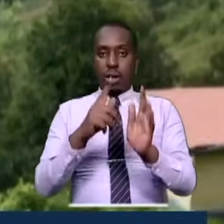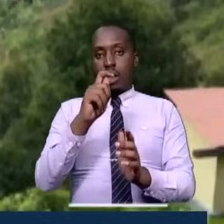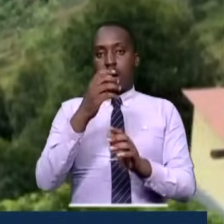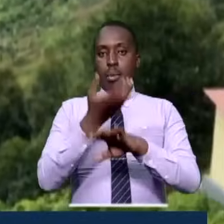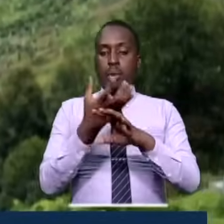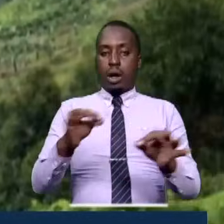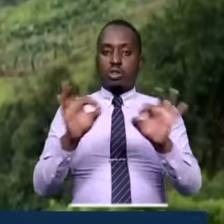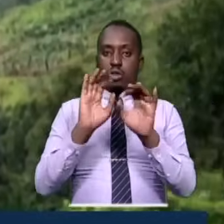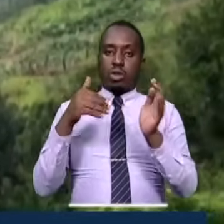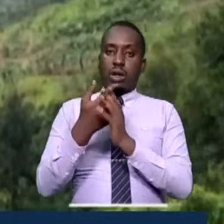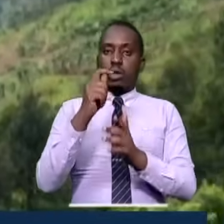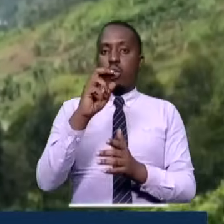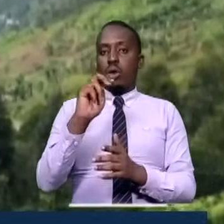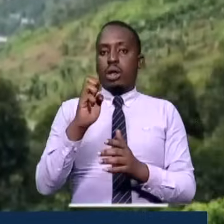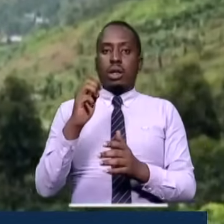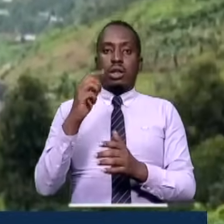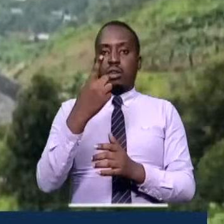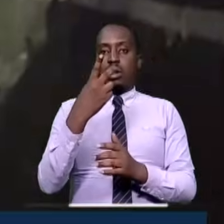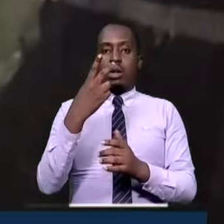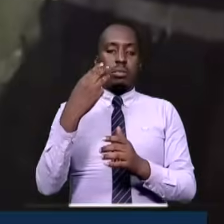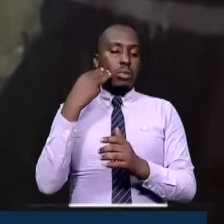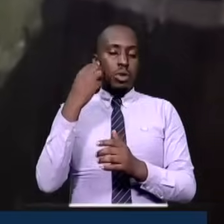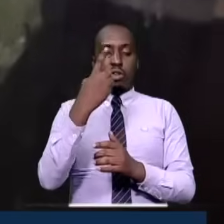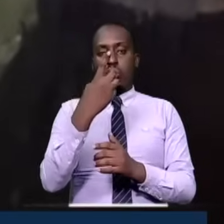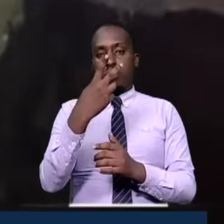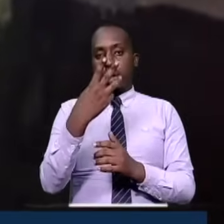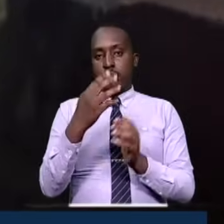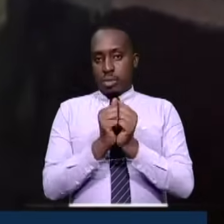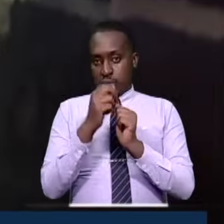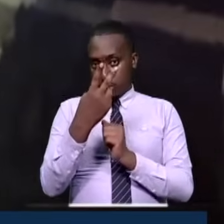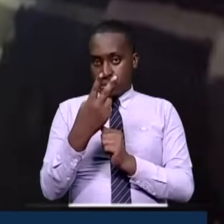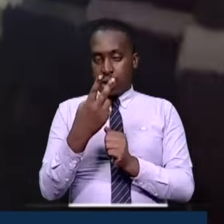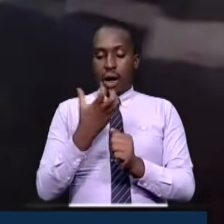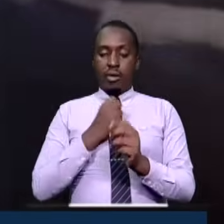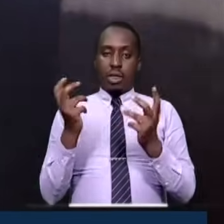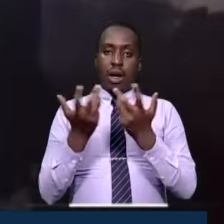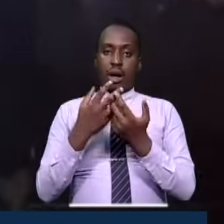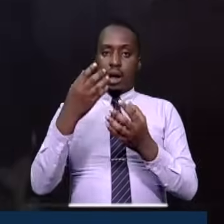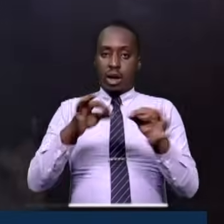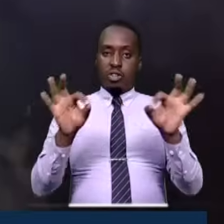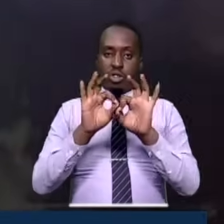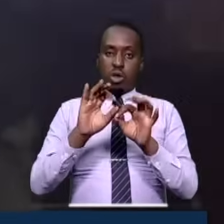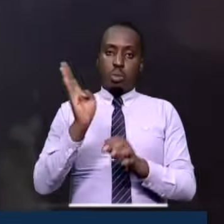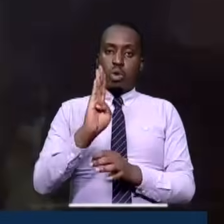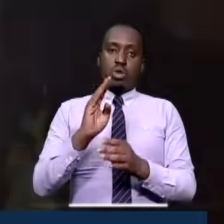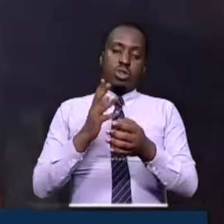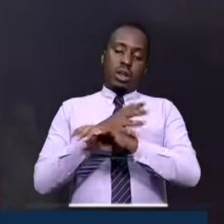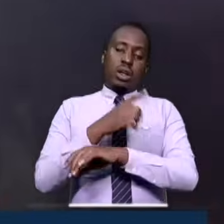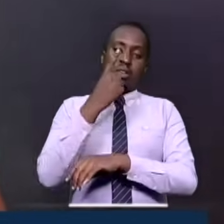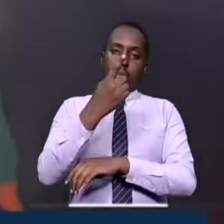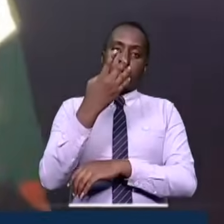zisaga miliyoni 112 afite agaciro kangana n'amadolari y'Amanyamerika miliyari zisaga